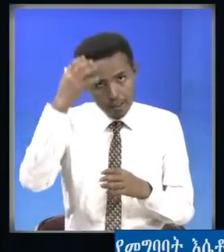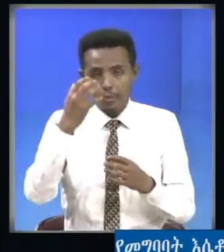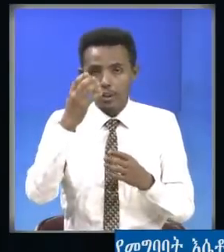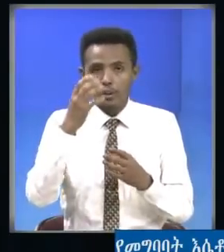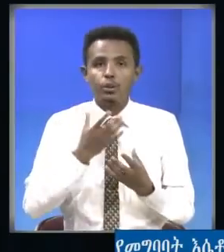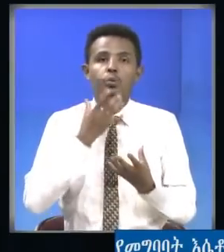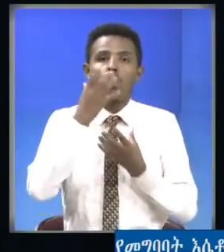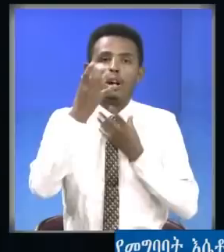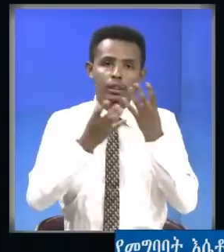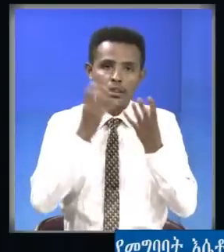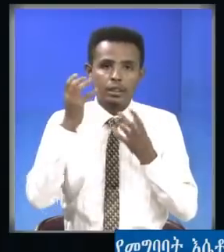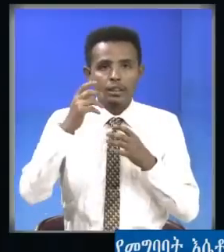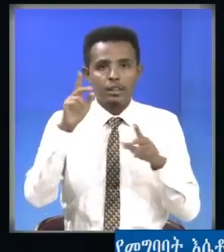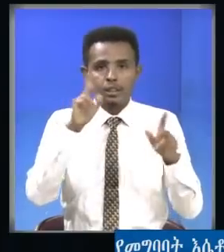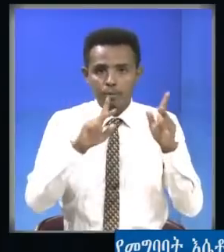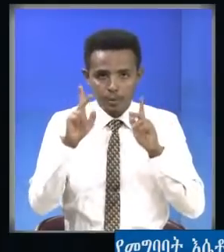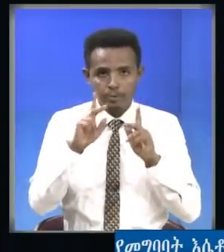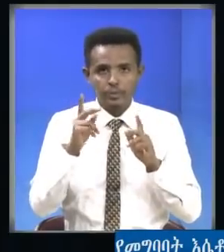ህዝቡም ይጮሃል።